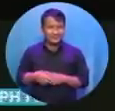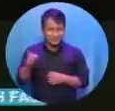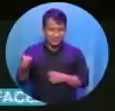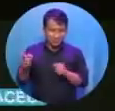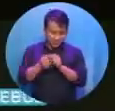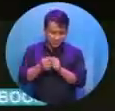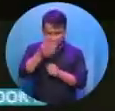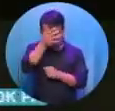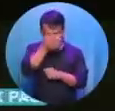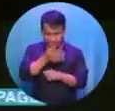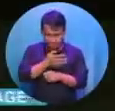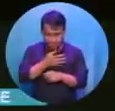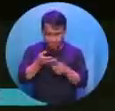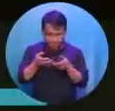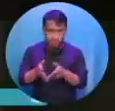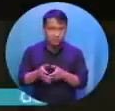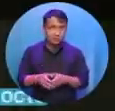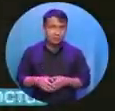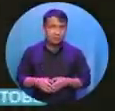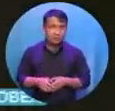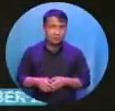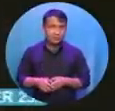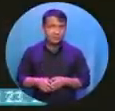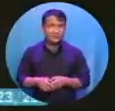niya. O, oh, ayan na po ang kanyang kabit.